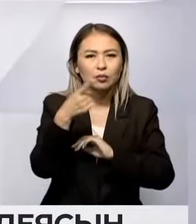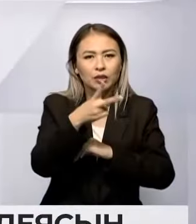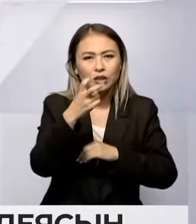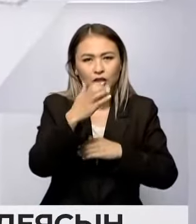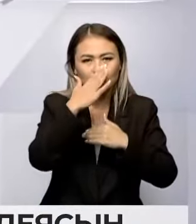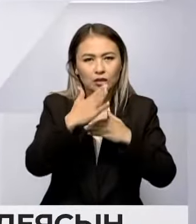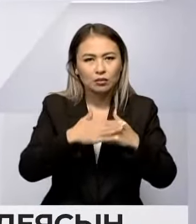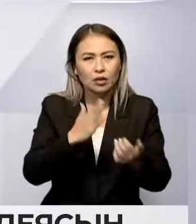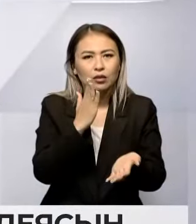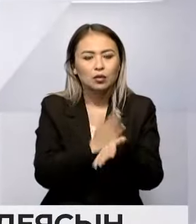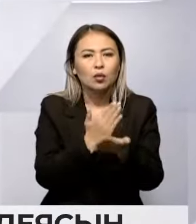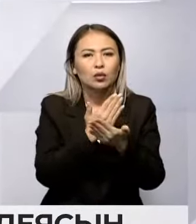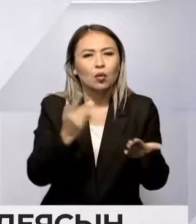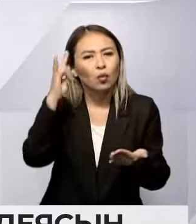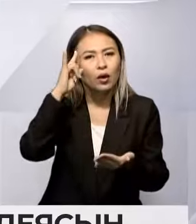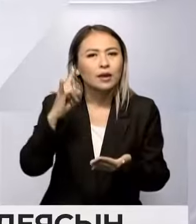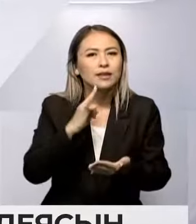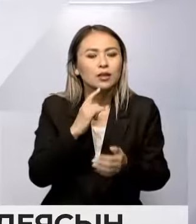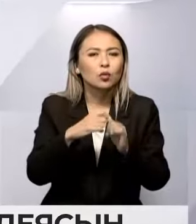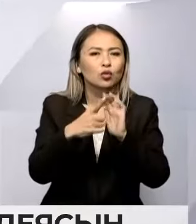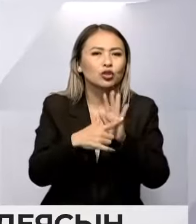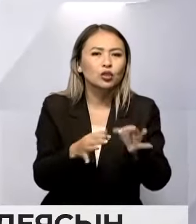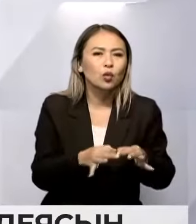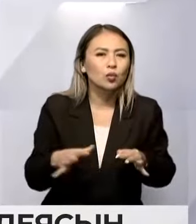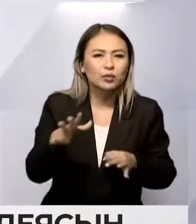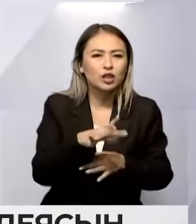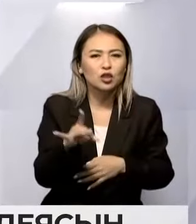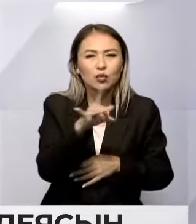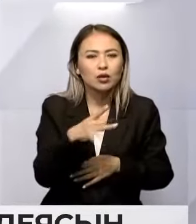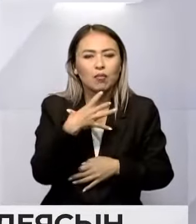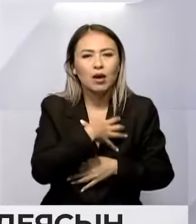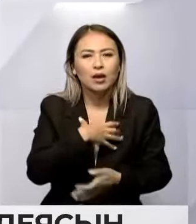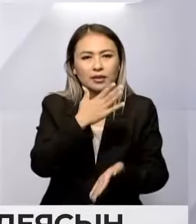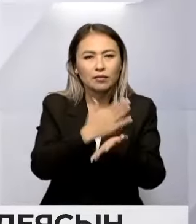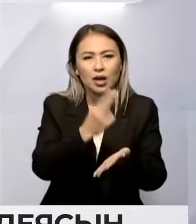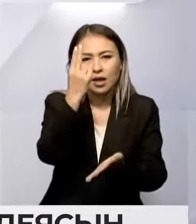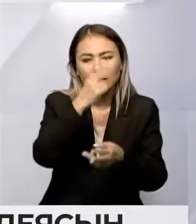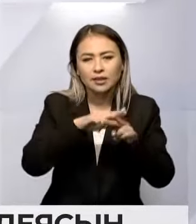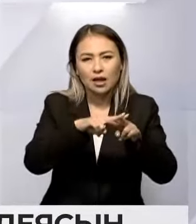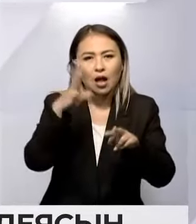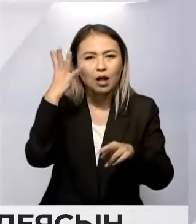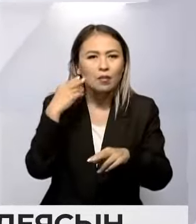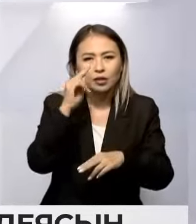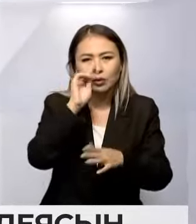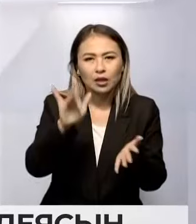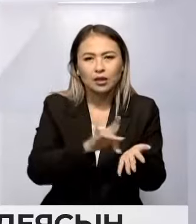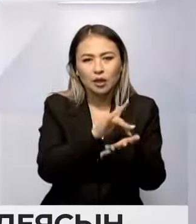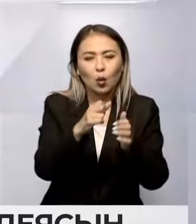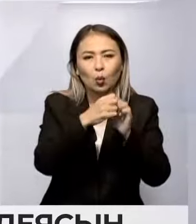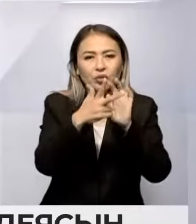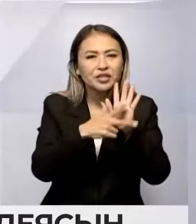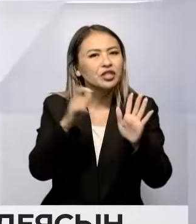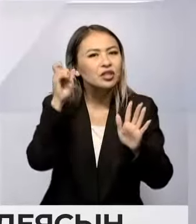көлемі 1200 респондент тұрады. Оған Қазақстанның 17 облысы мен республикалық маңызы бар Астана, Алматы және Шымкент